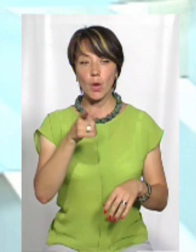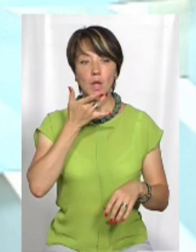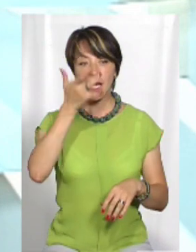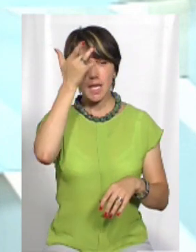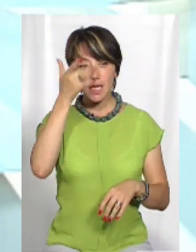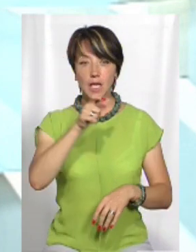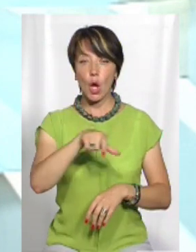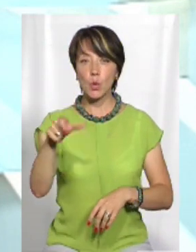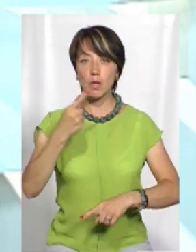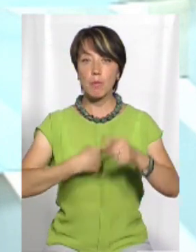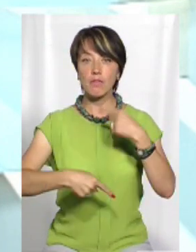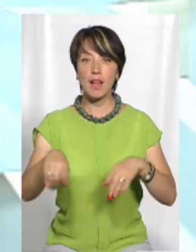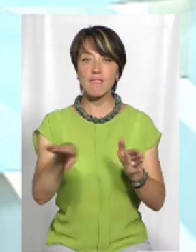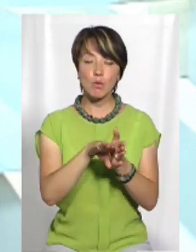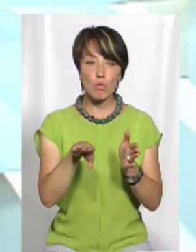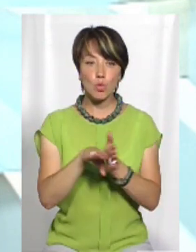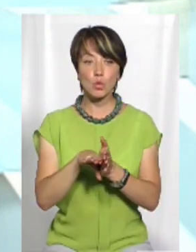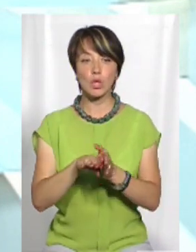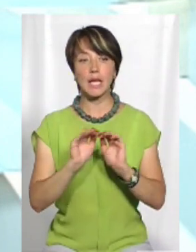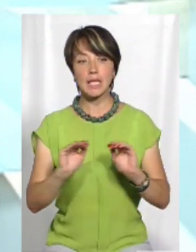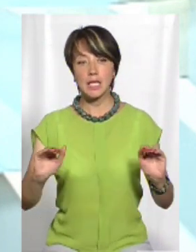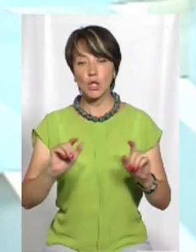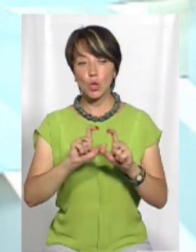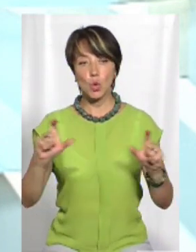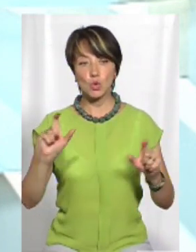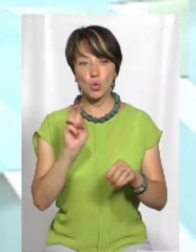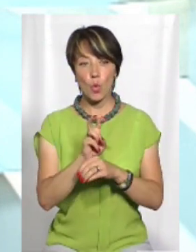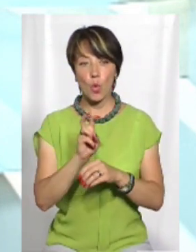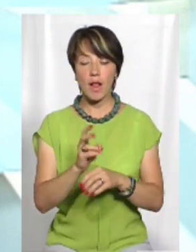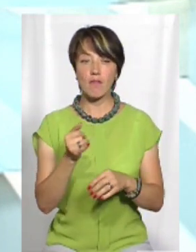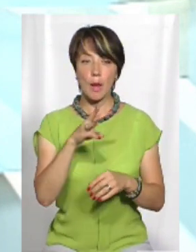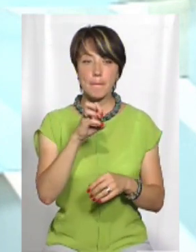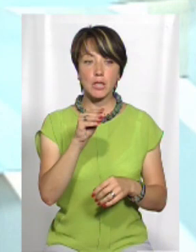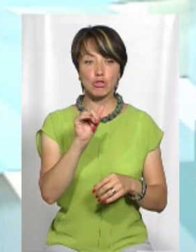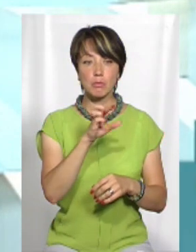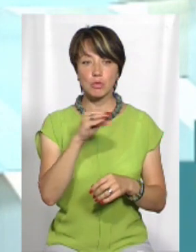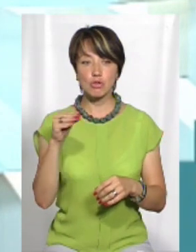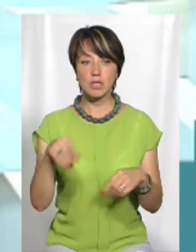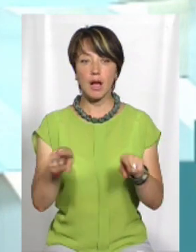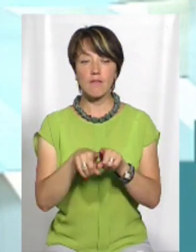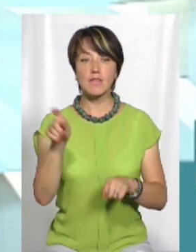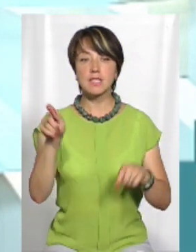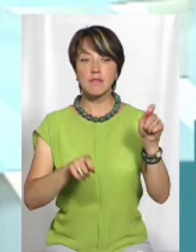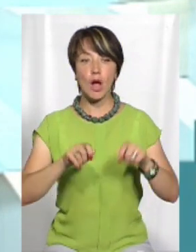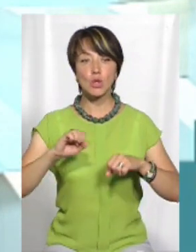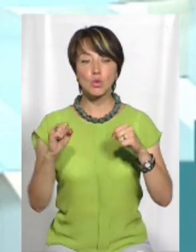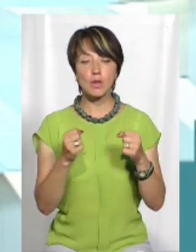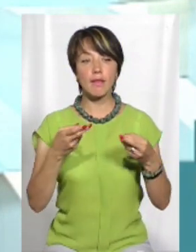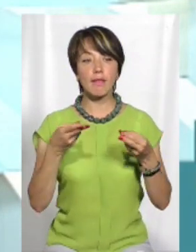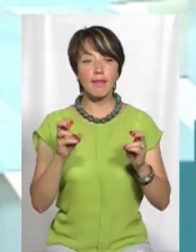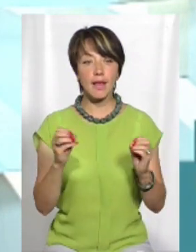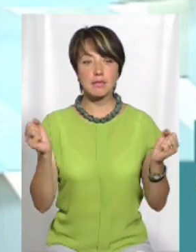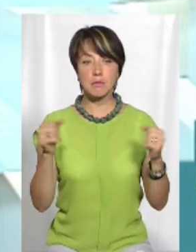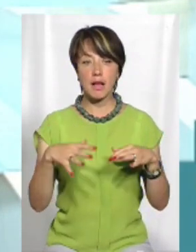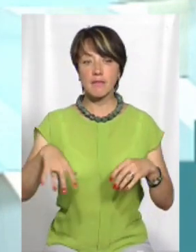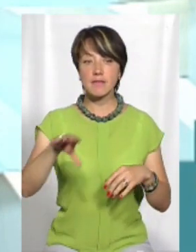люди вже повертаються з відпусток, діти до школи. І ось Меджибіж завжди був ось таким фестивалем друзів, де